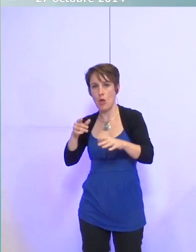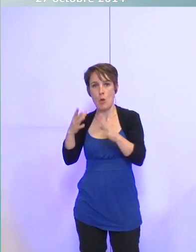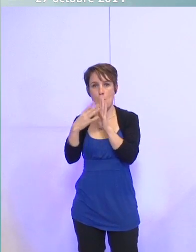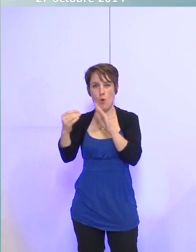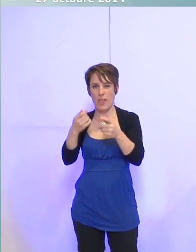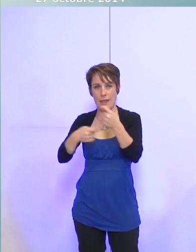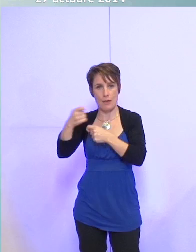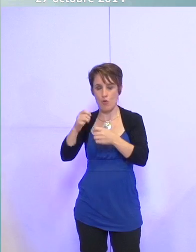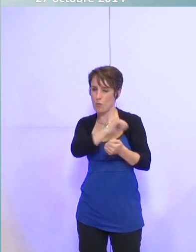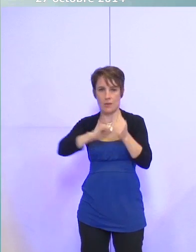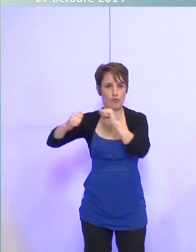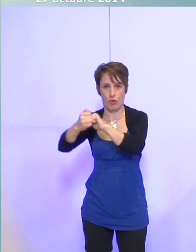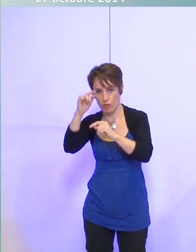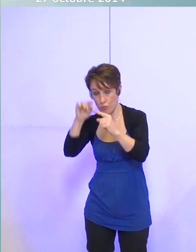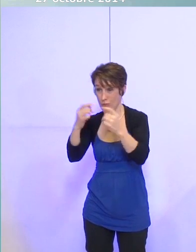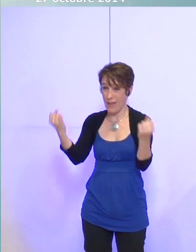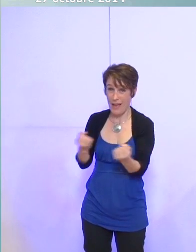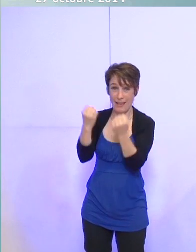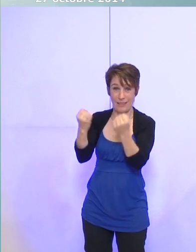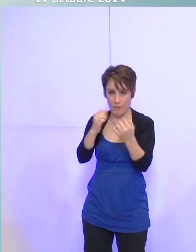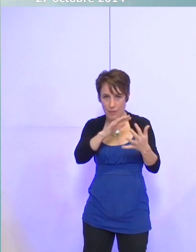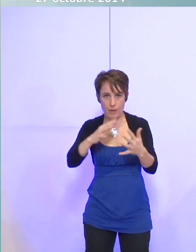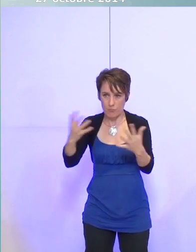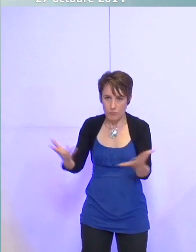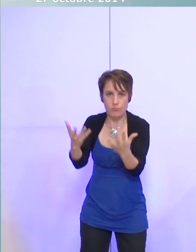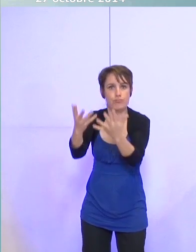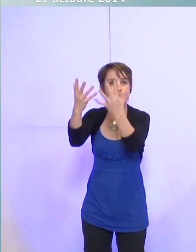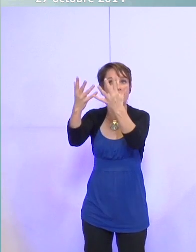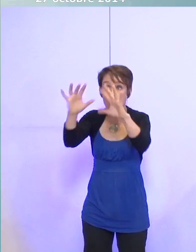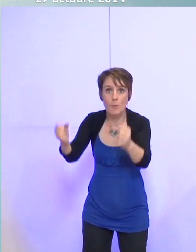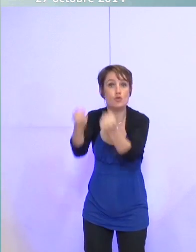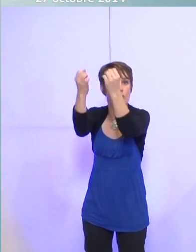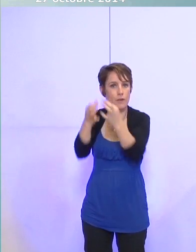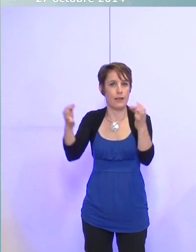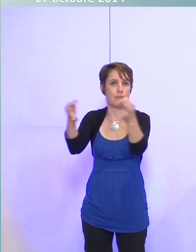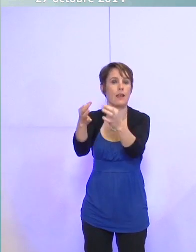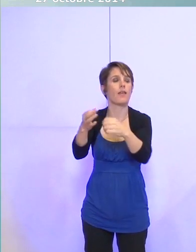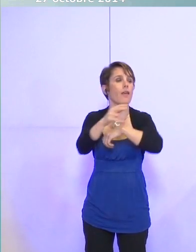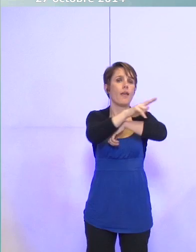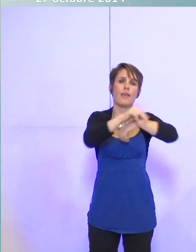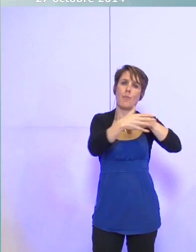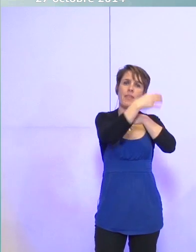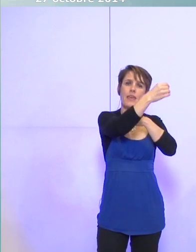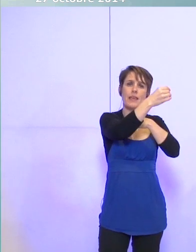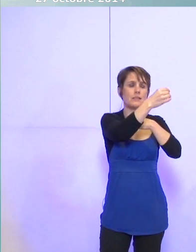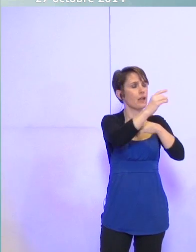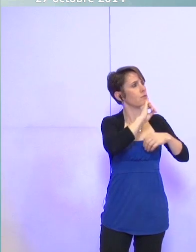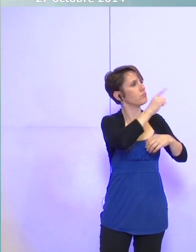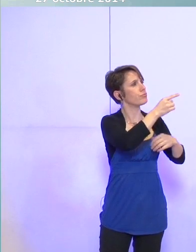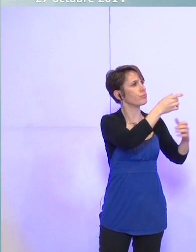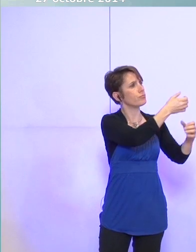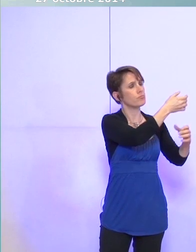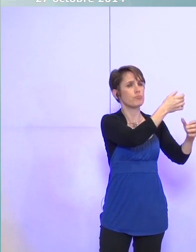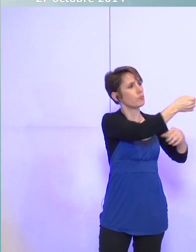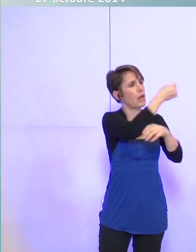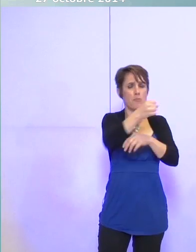son activité et de sauvegarder ses événements. Une première étude effectuée par un cabinet externe relative à la comptabilité